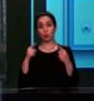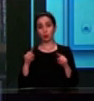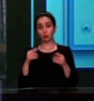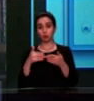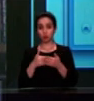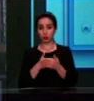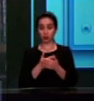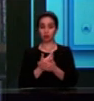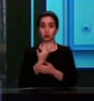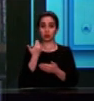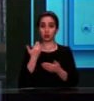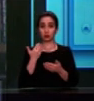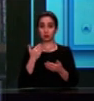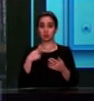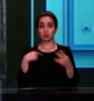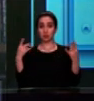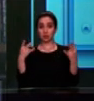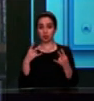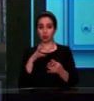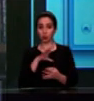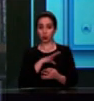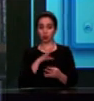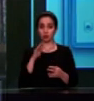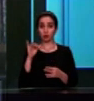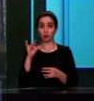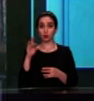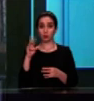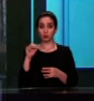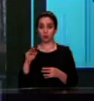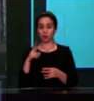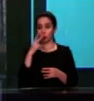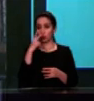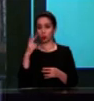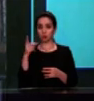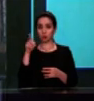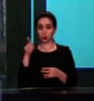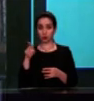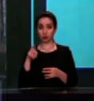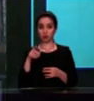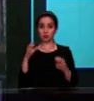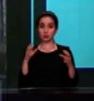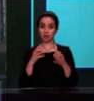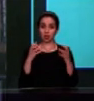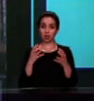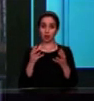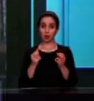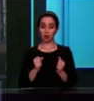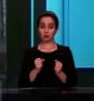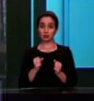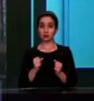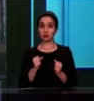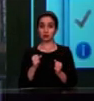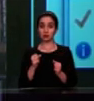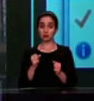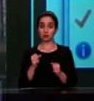boshqatdan, yangitdan bizga kerakli bo'lgan formatdan ko'rib turganingizdek saqlab olamiz. Demak,